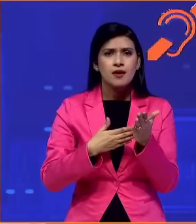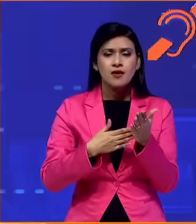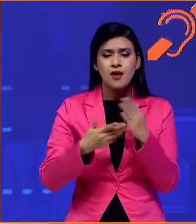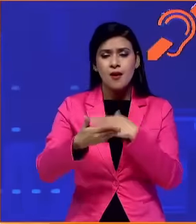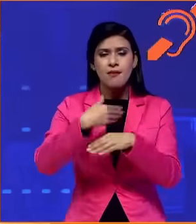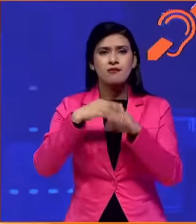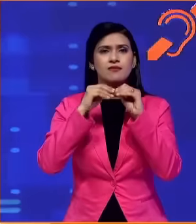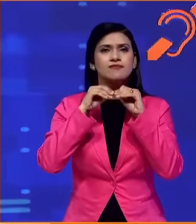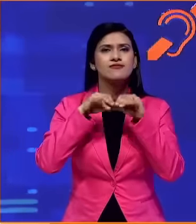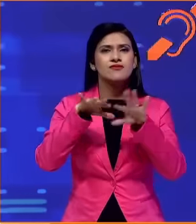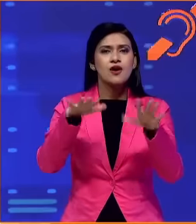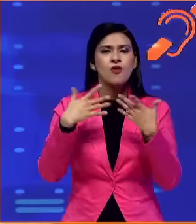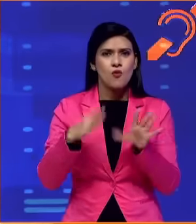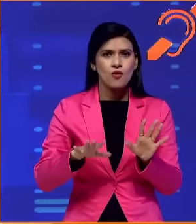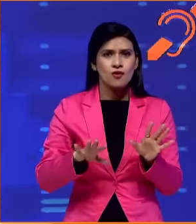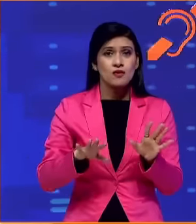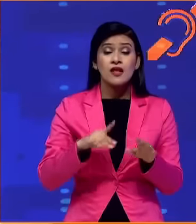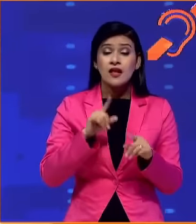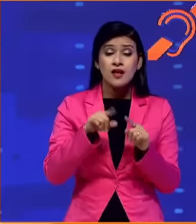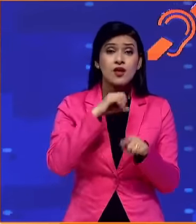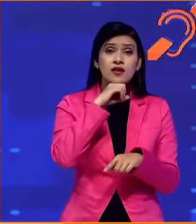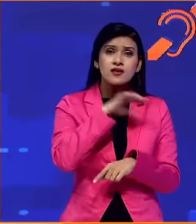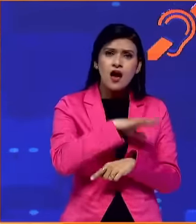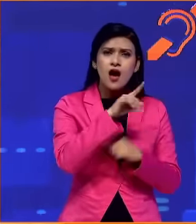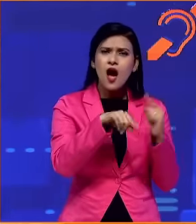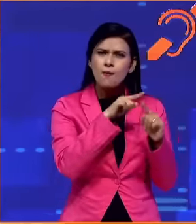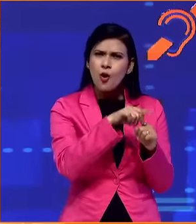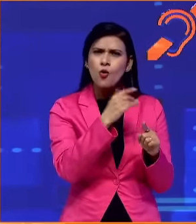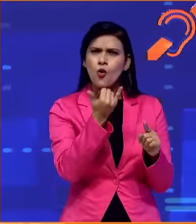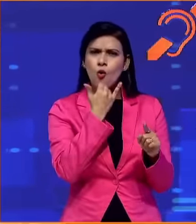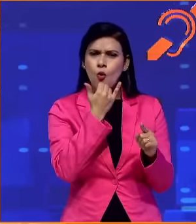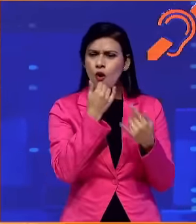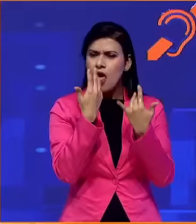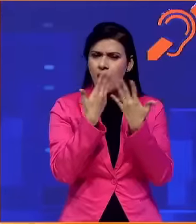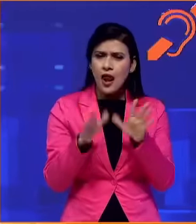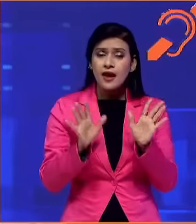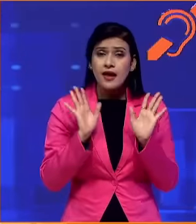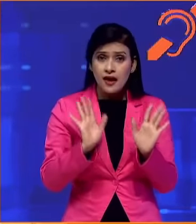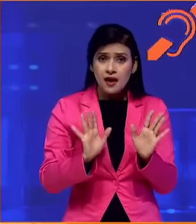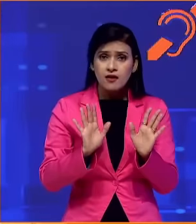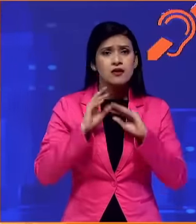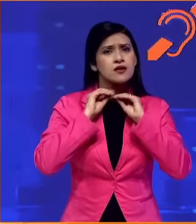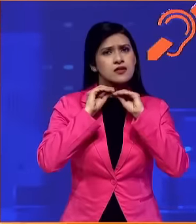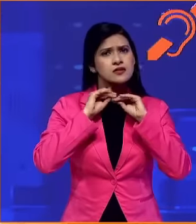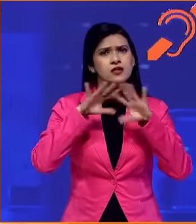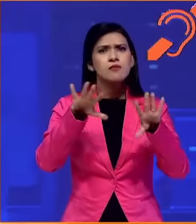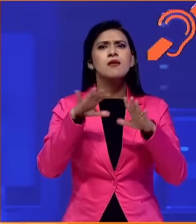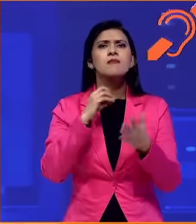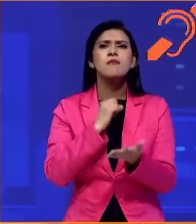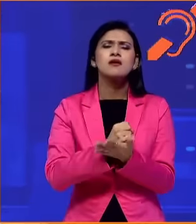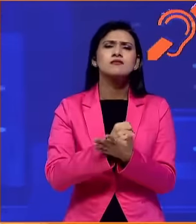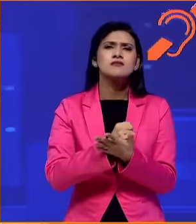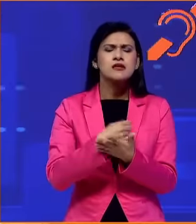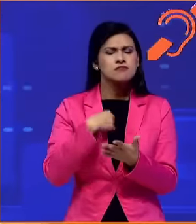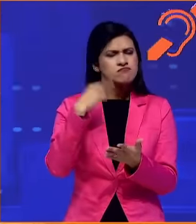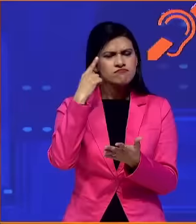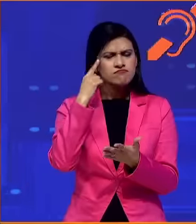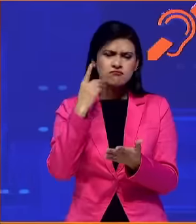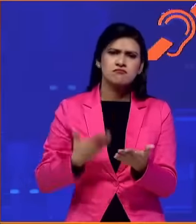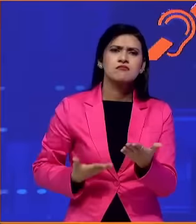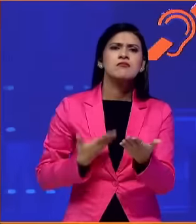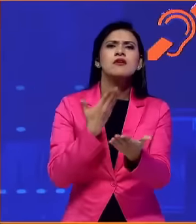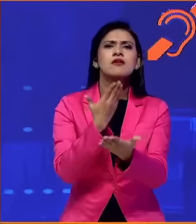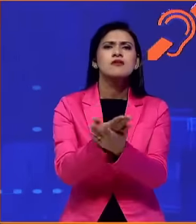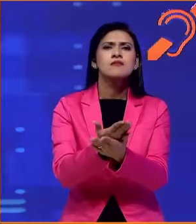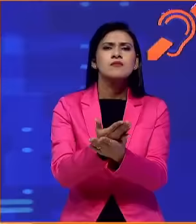मैंनेकहा,भाई,अगरमैं युवाओंकाप्रतिनिधित्वनहींकरताऔरमुझेलगताहैकि कुछगलतहोरहाहै। उसमामलेपरचुपरहनामेरीअंतरात्माकोमंजूरनहींथा।इसीलिएमैंनेयह मुद्दाउठाया। तो